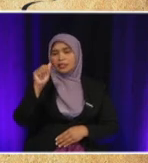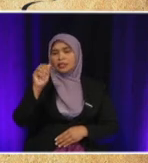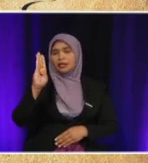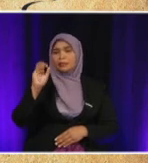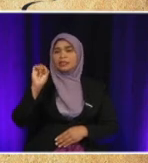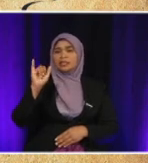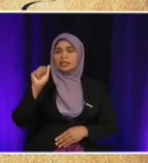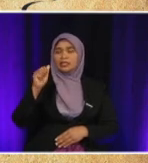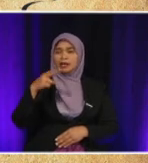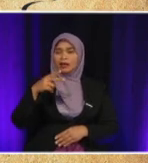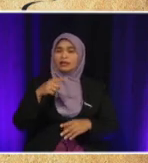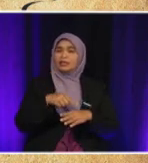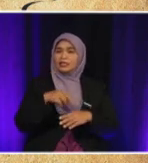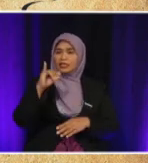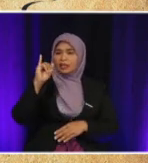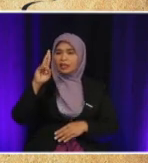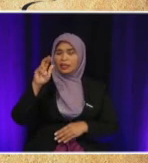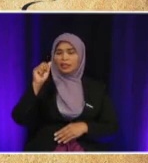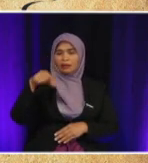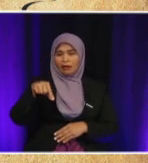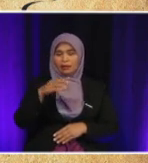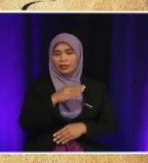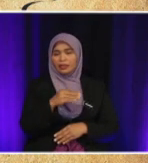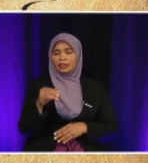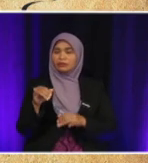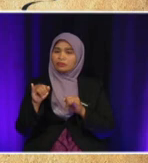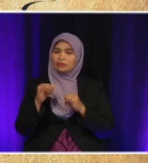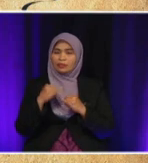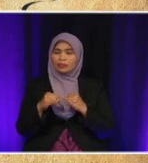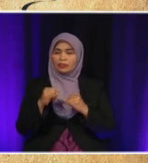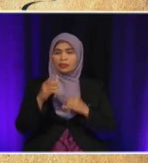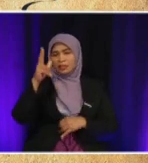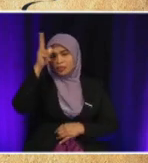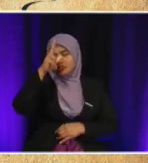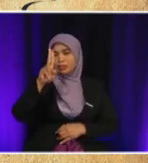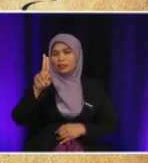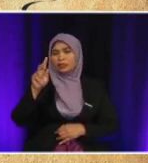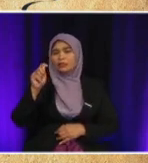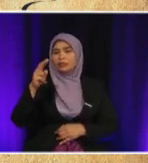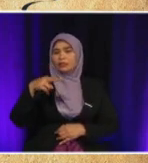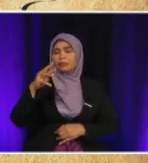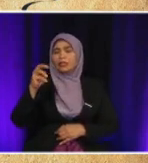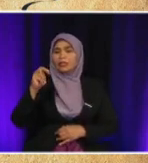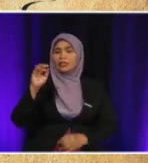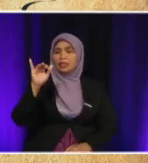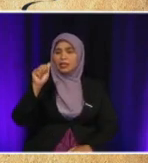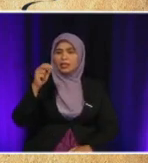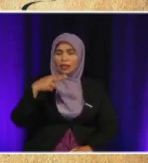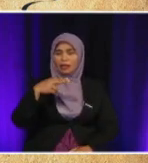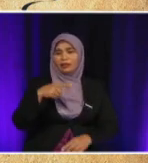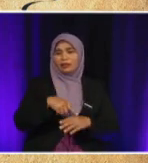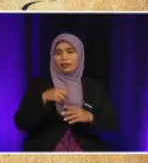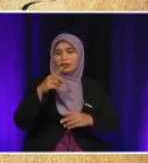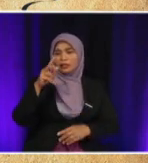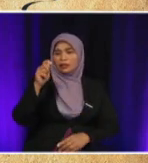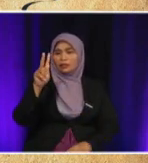Baghdad di Irak dan kemudian kerajaan usmaniyah di Turki ini adalah maklumat asas